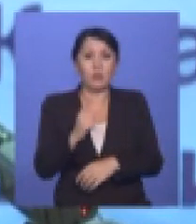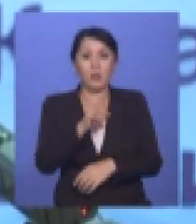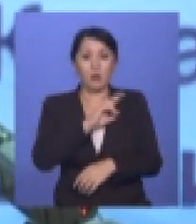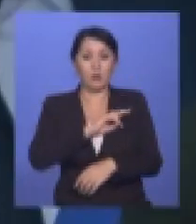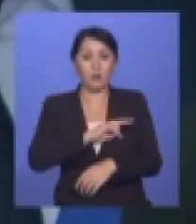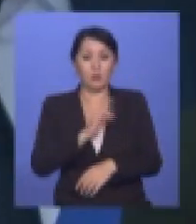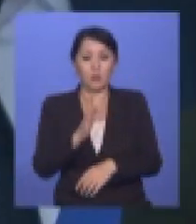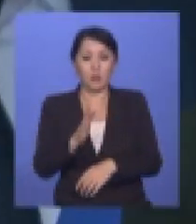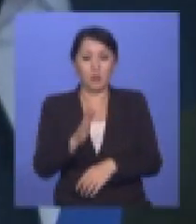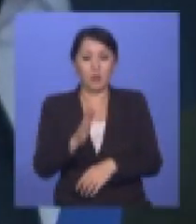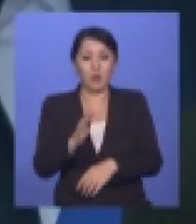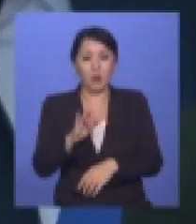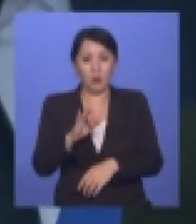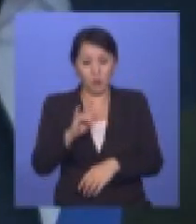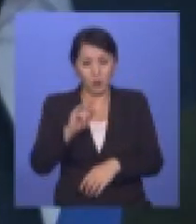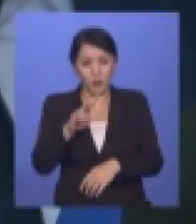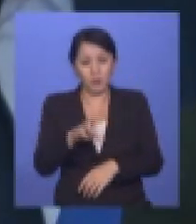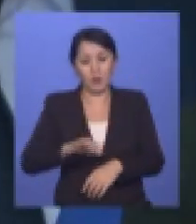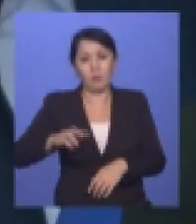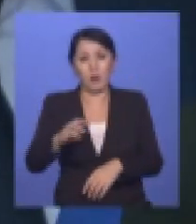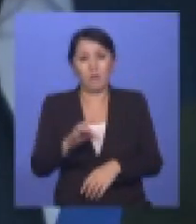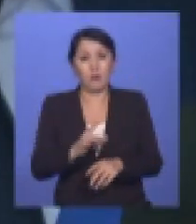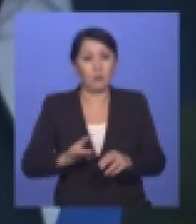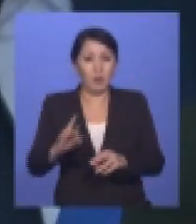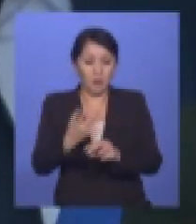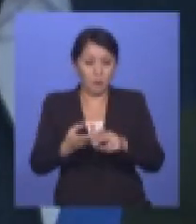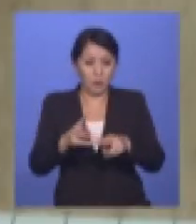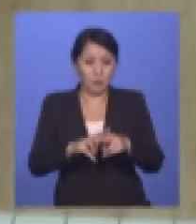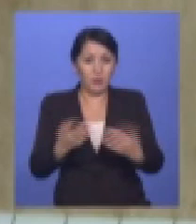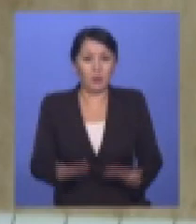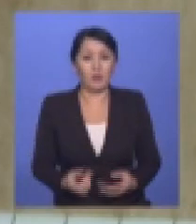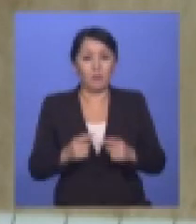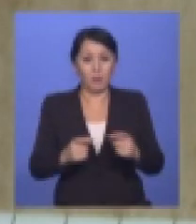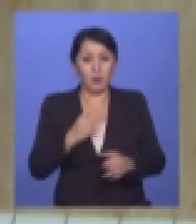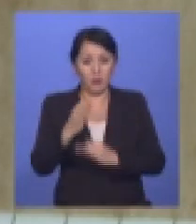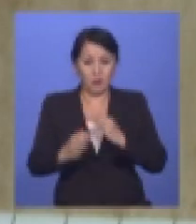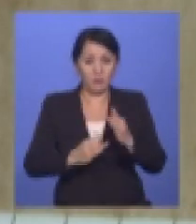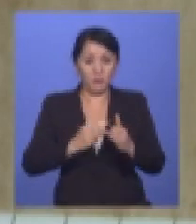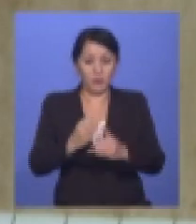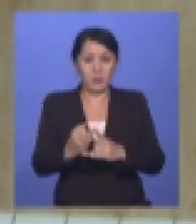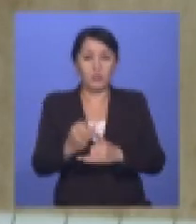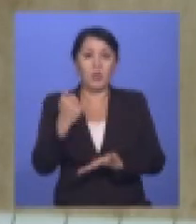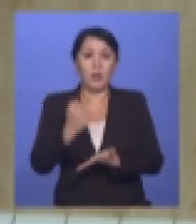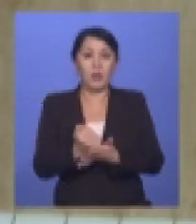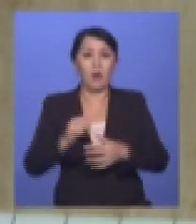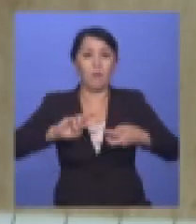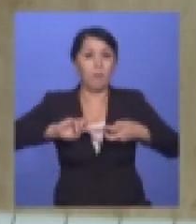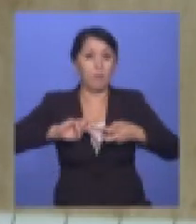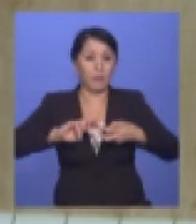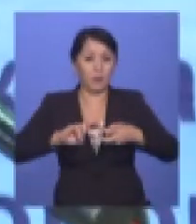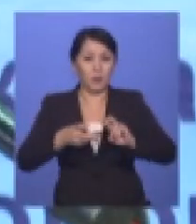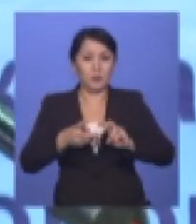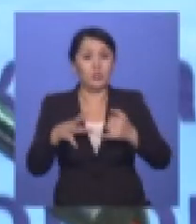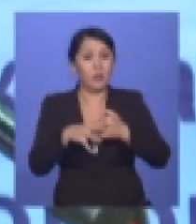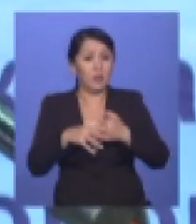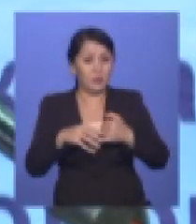жұмыс істейді. Ауыл әкімдерінің есебінен кейін Айдарбек Сапаров жергілікті тұрғындармен тілдесті. Тұрғындардың басты мәселелерінің бірі жайылым